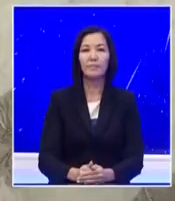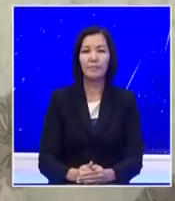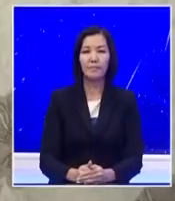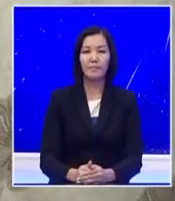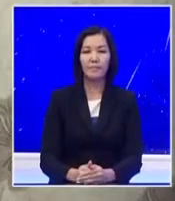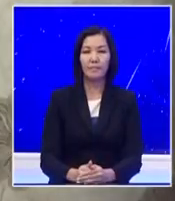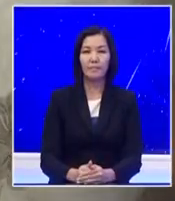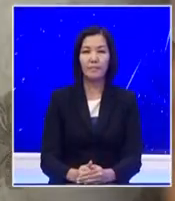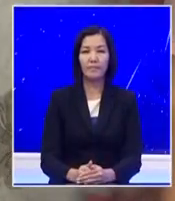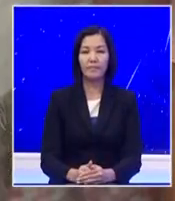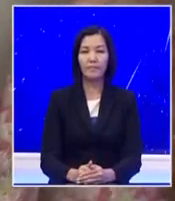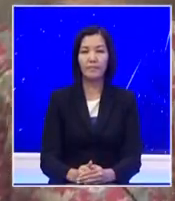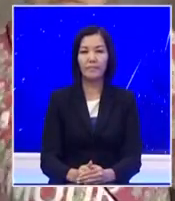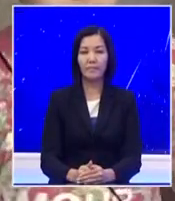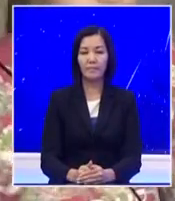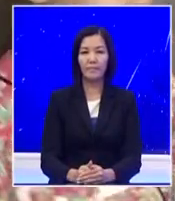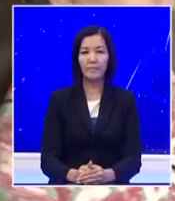тәубе.